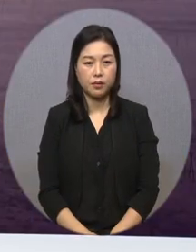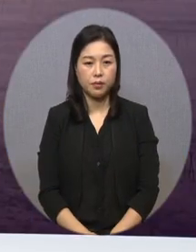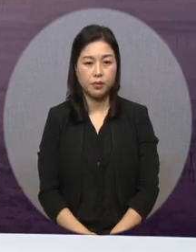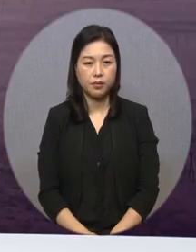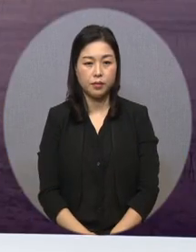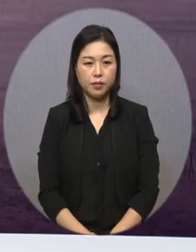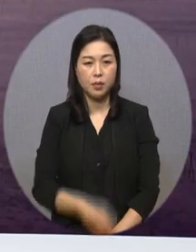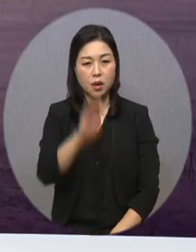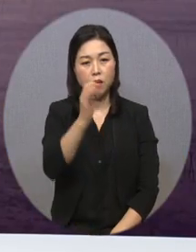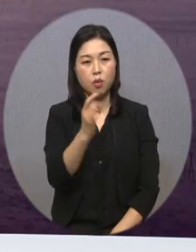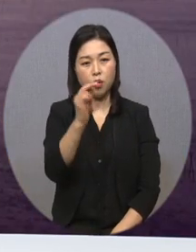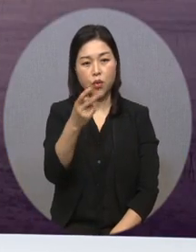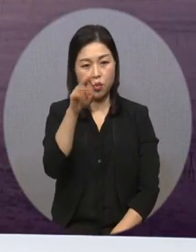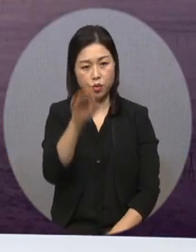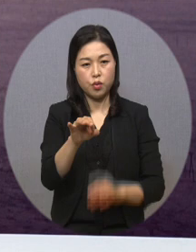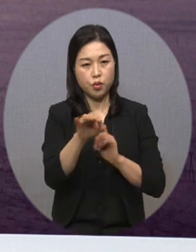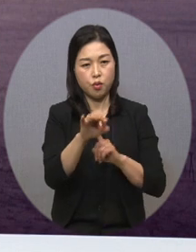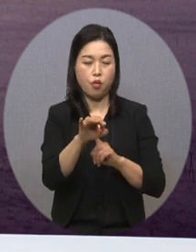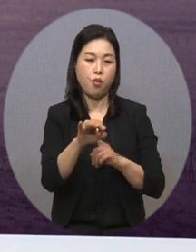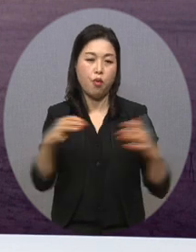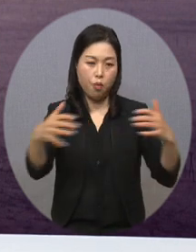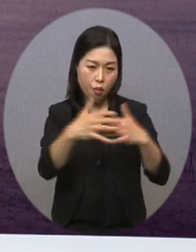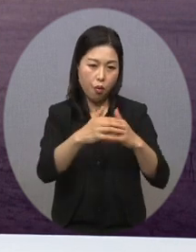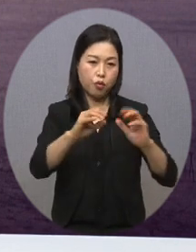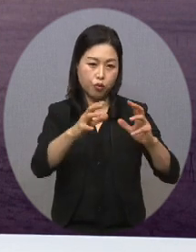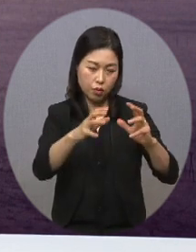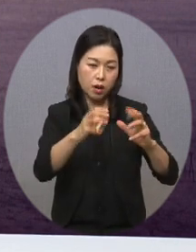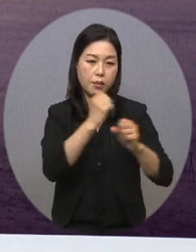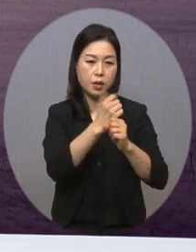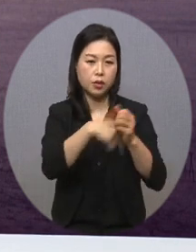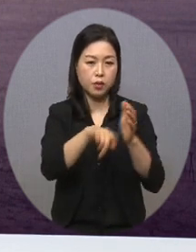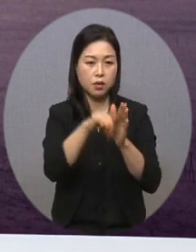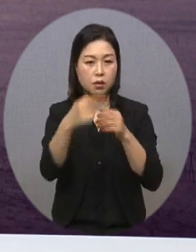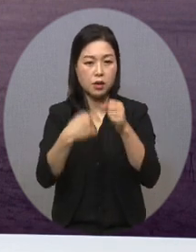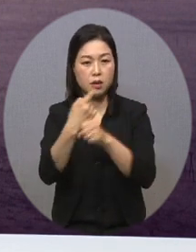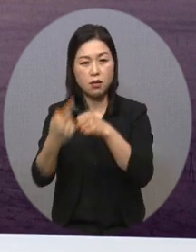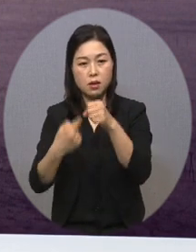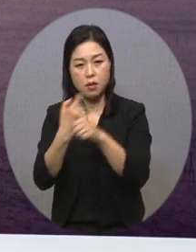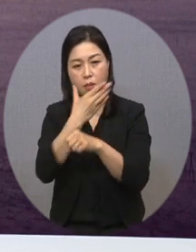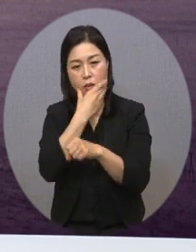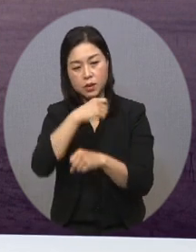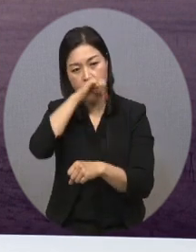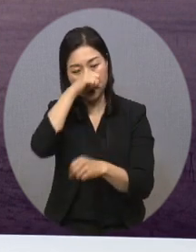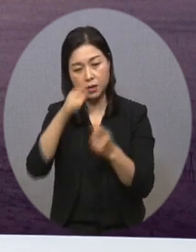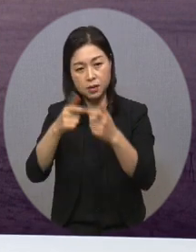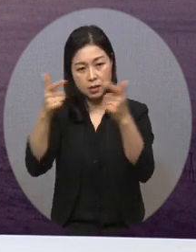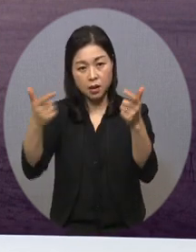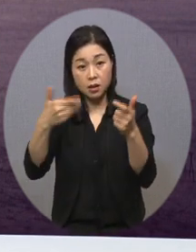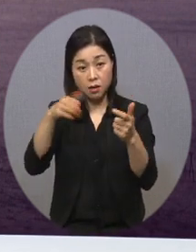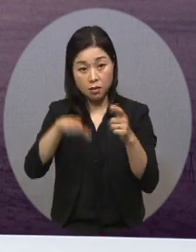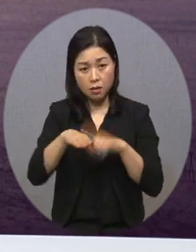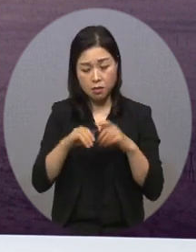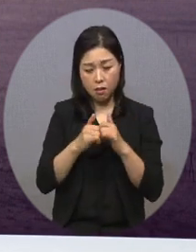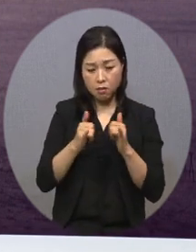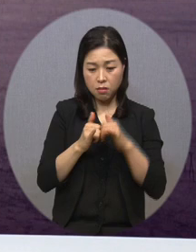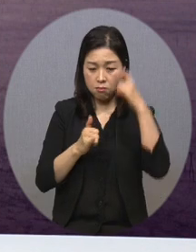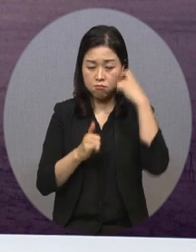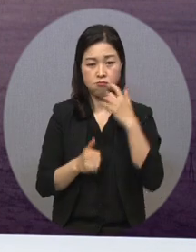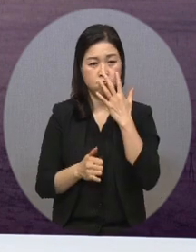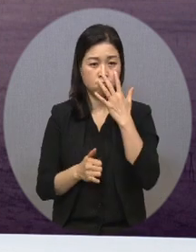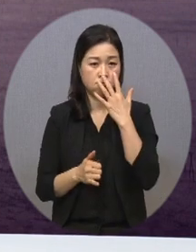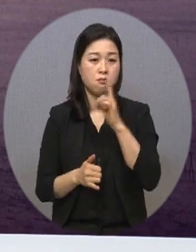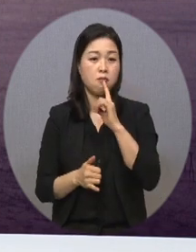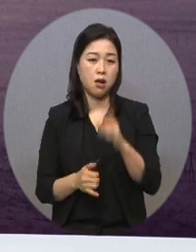포용적 국가를 만들고자 해마다 복지 예산이 증액되는데 이 도민들은 여전히 체감이 어렵다는 의견이